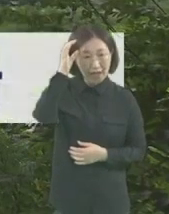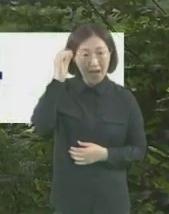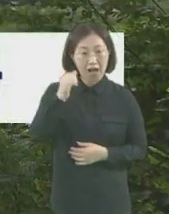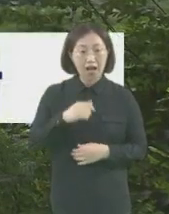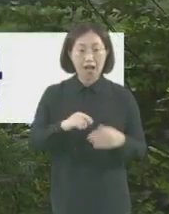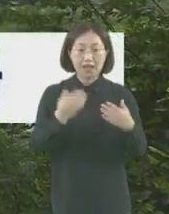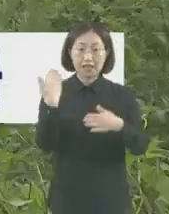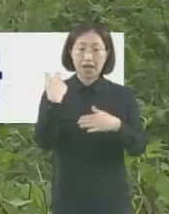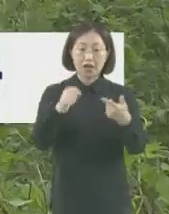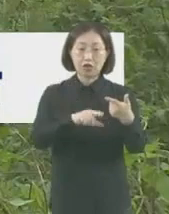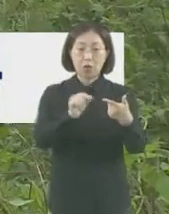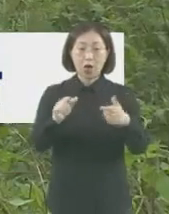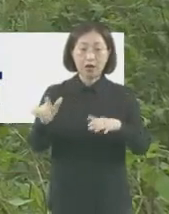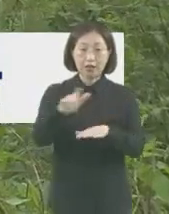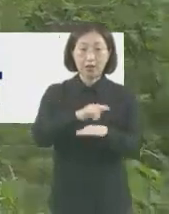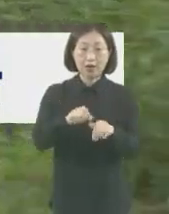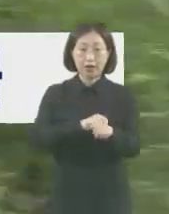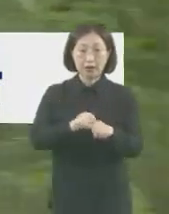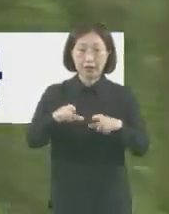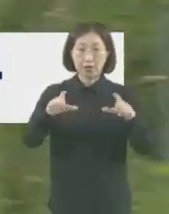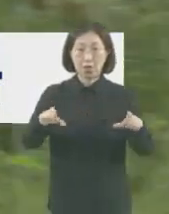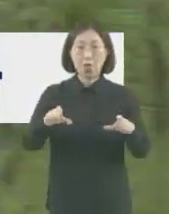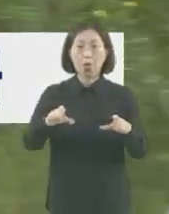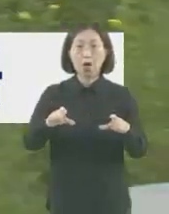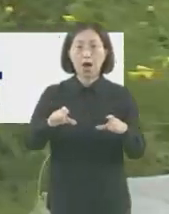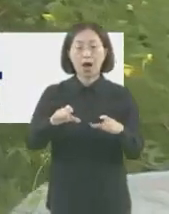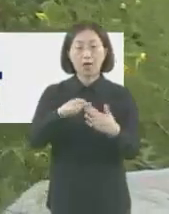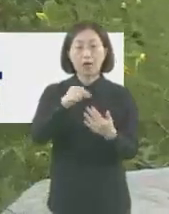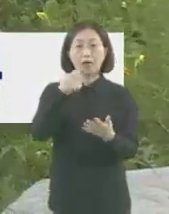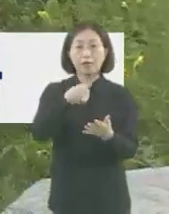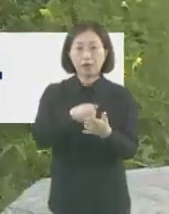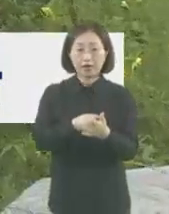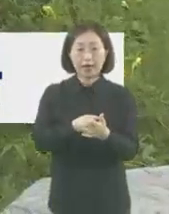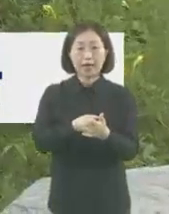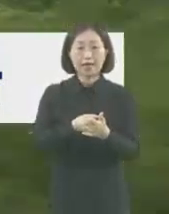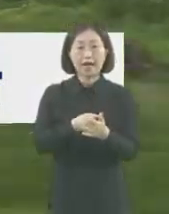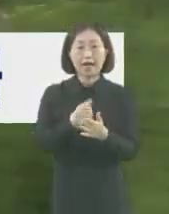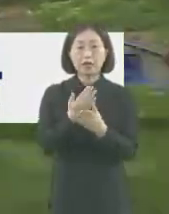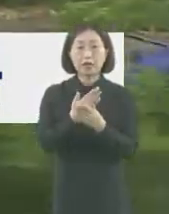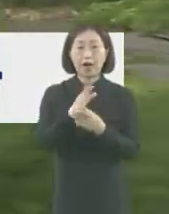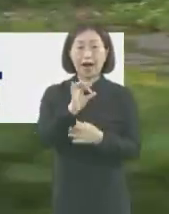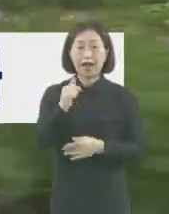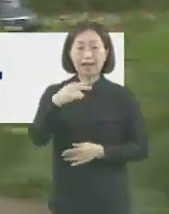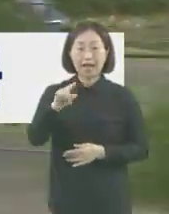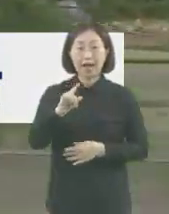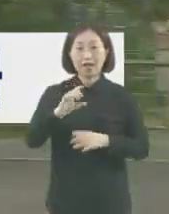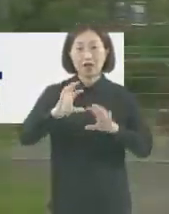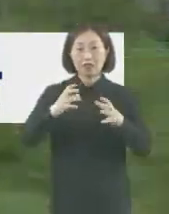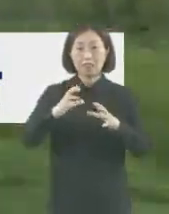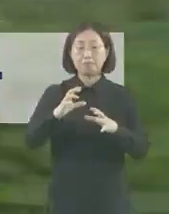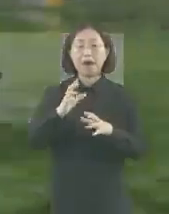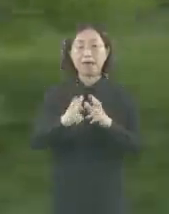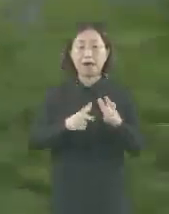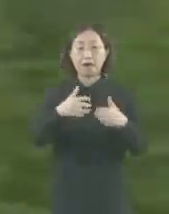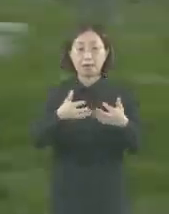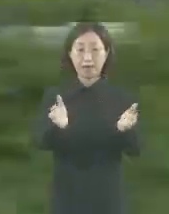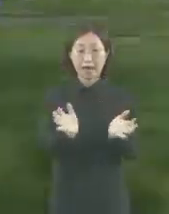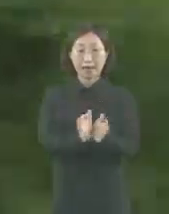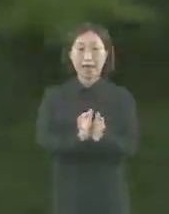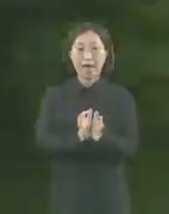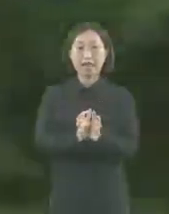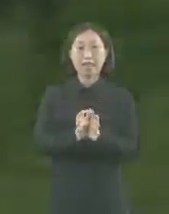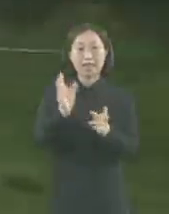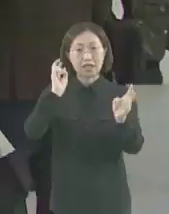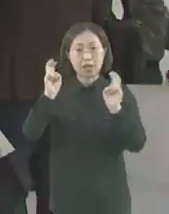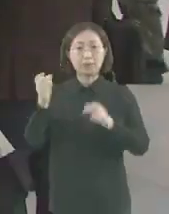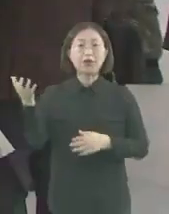지난 6월 드론 특화 방산 혁신 클러스터로 선정된 안산 첨단 국방산업단지에는 기업들의 러브콜이